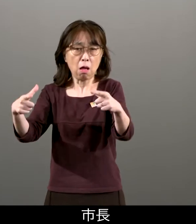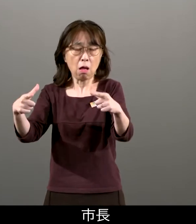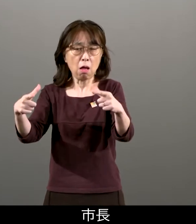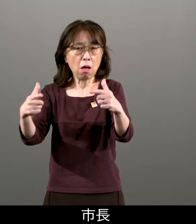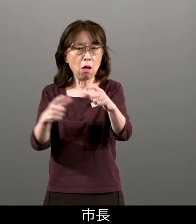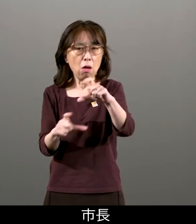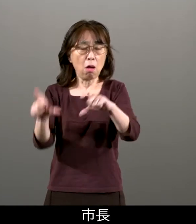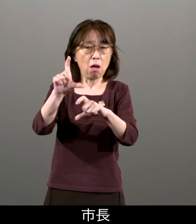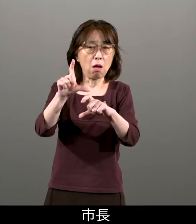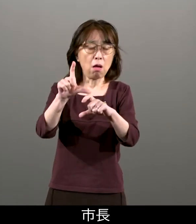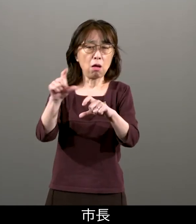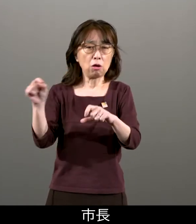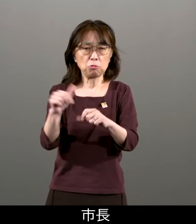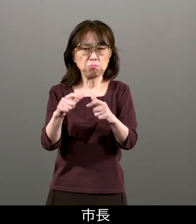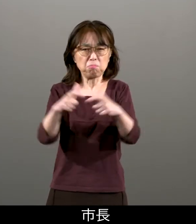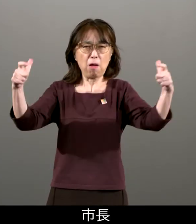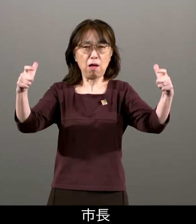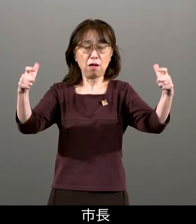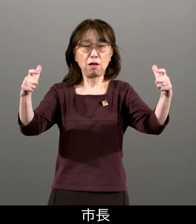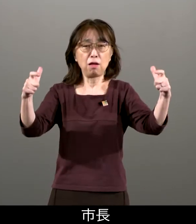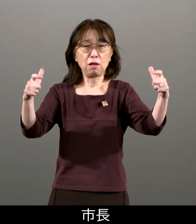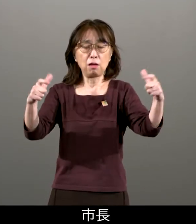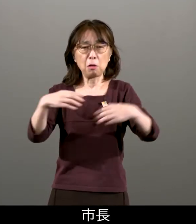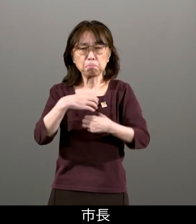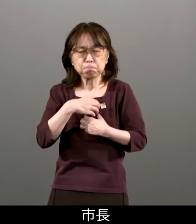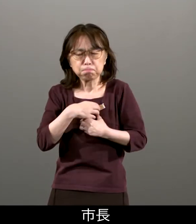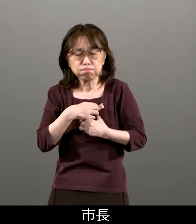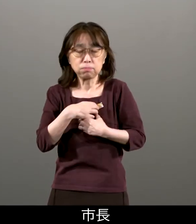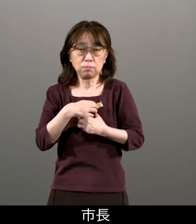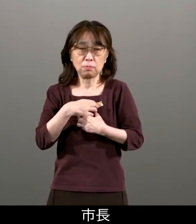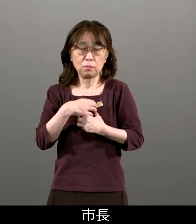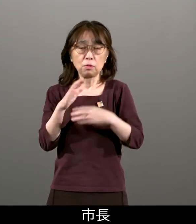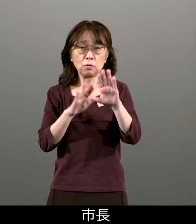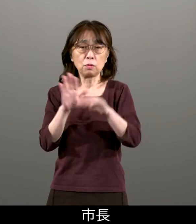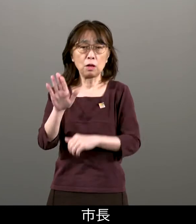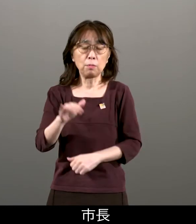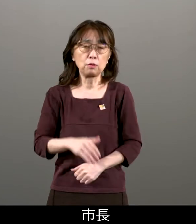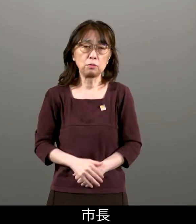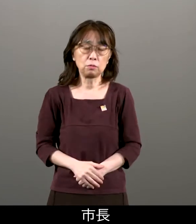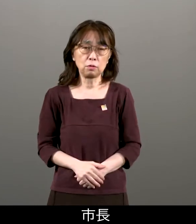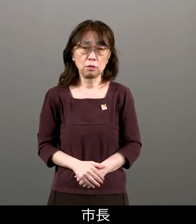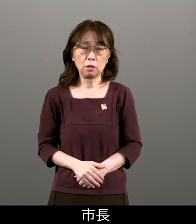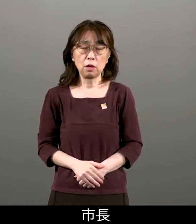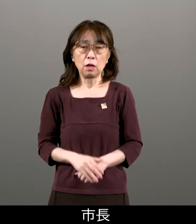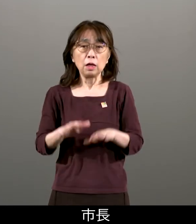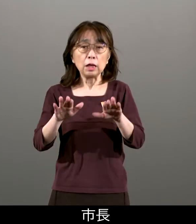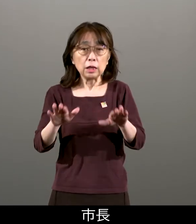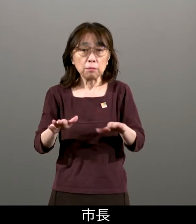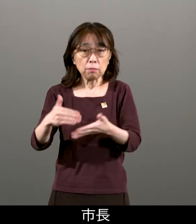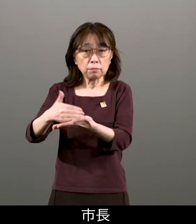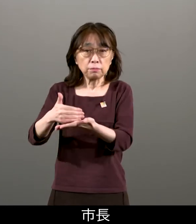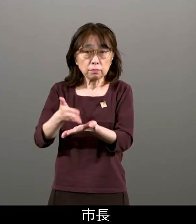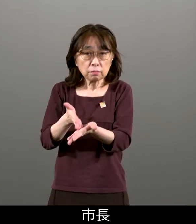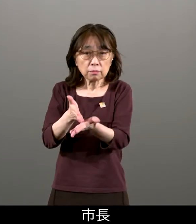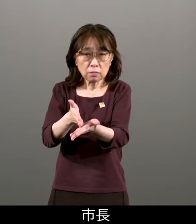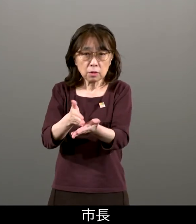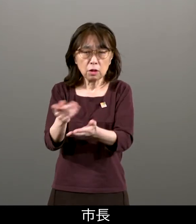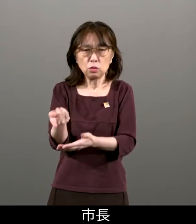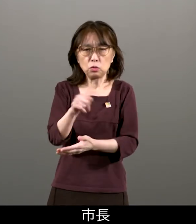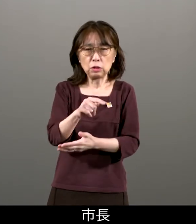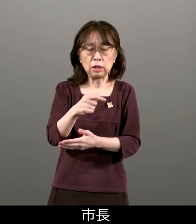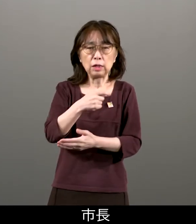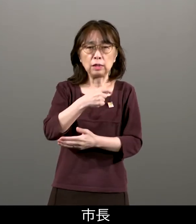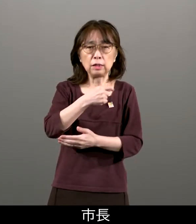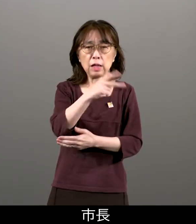な感染拡大ということも危惧をされるところであります。このため次の第7波